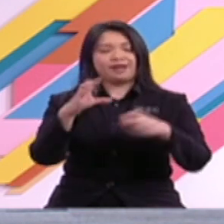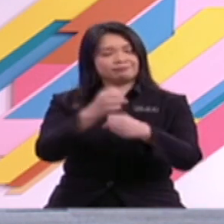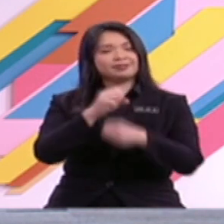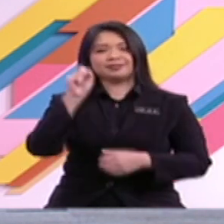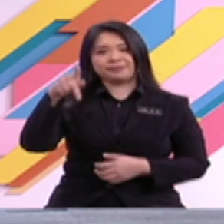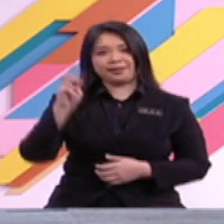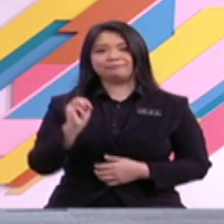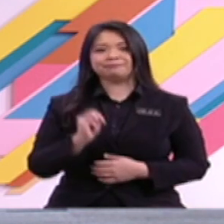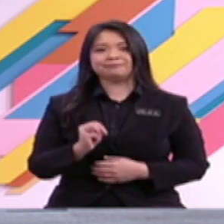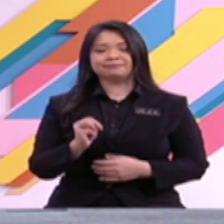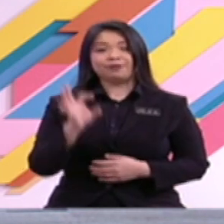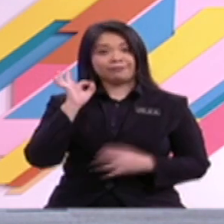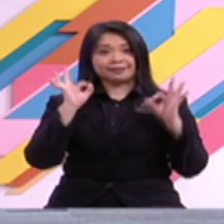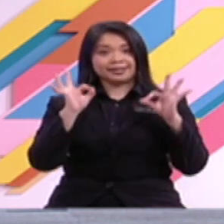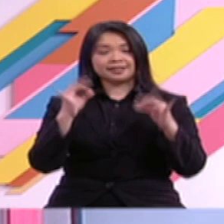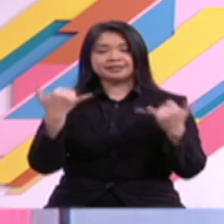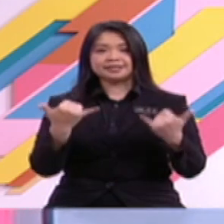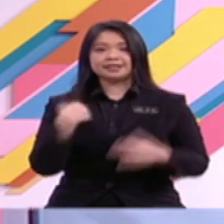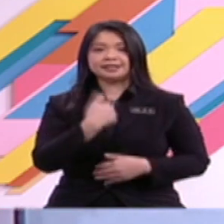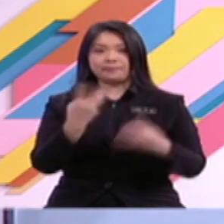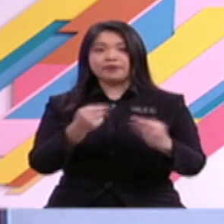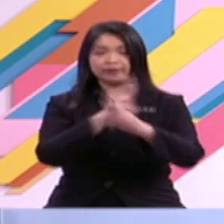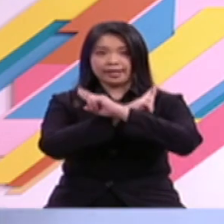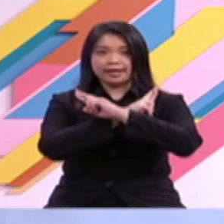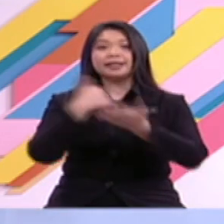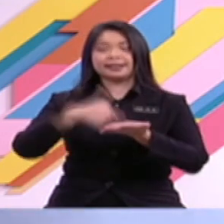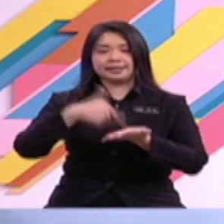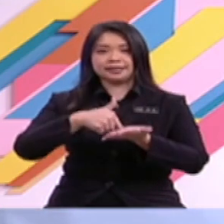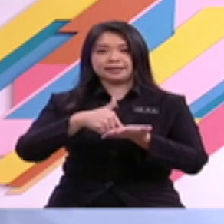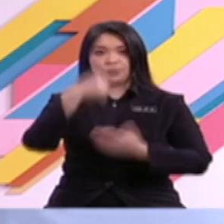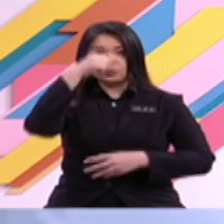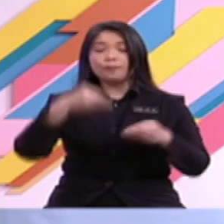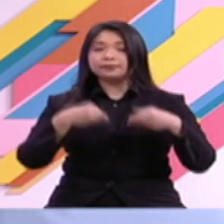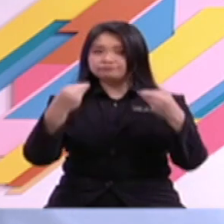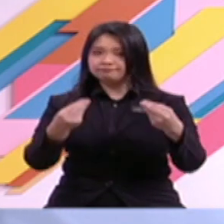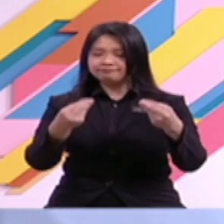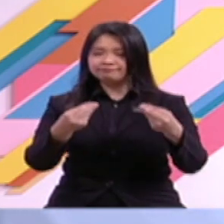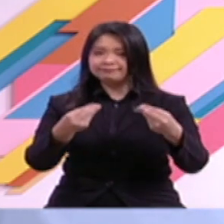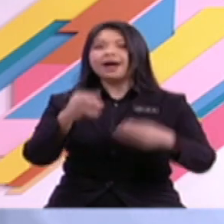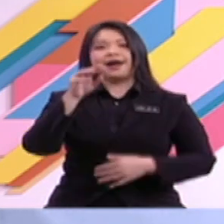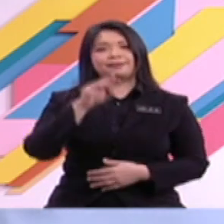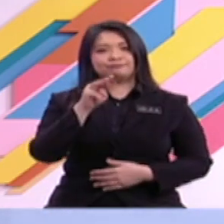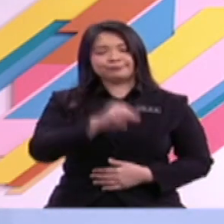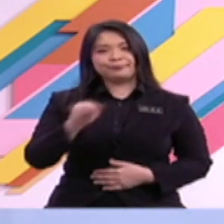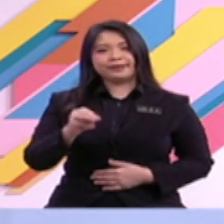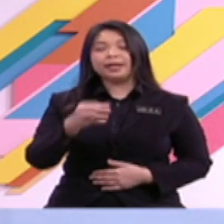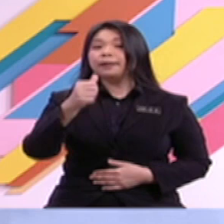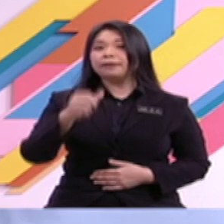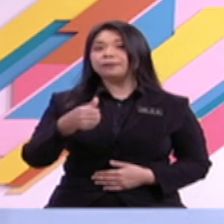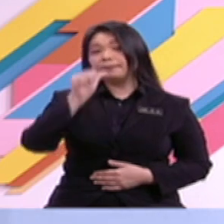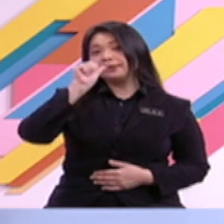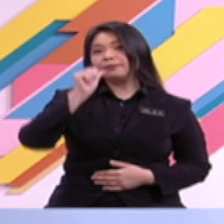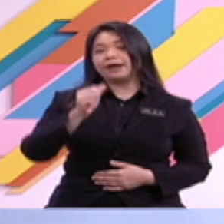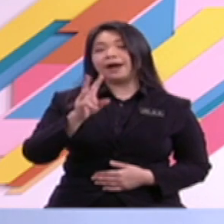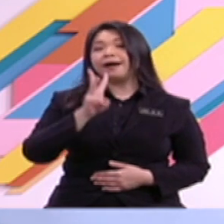Oke kita lihat sekali lagi enak bagi Adek kita orang kate Amin Umi dulu ke